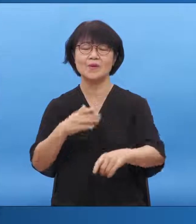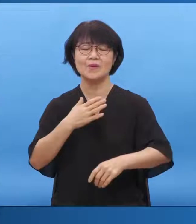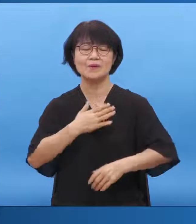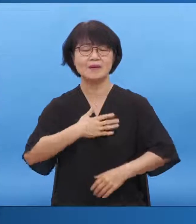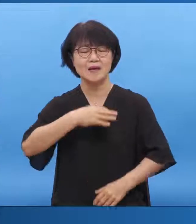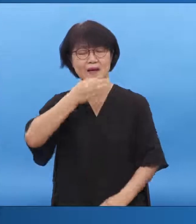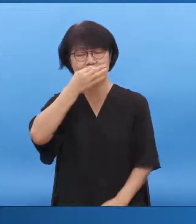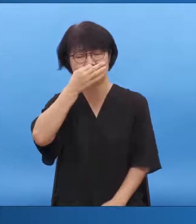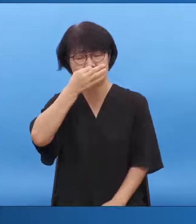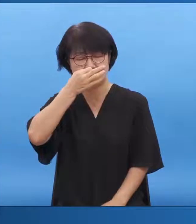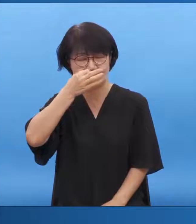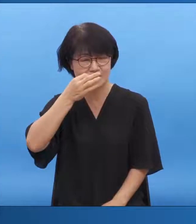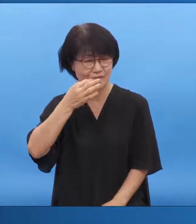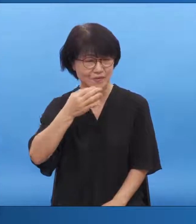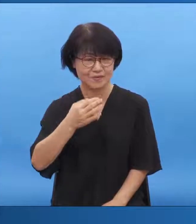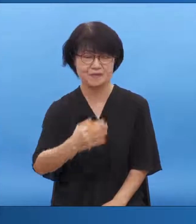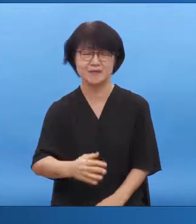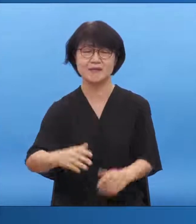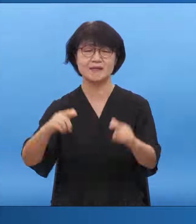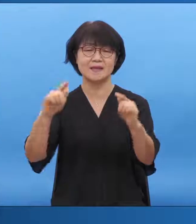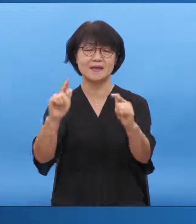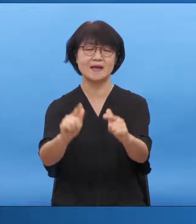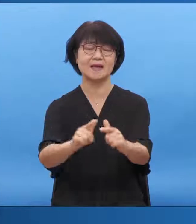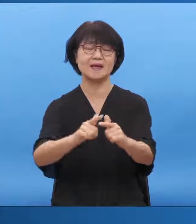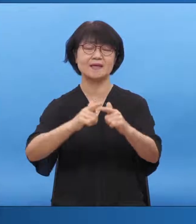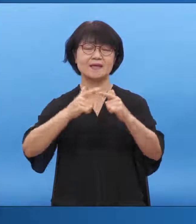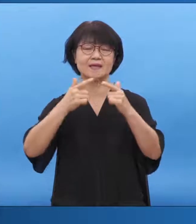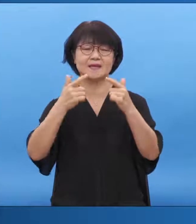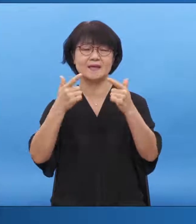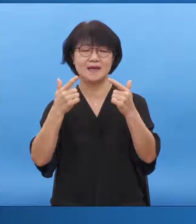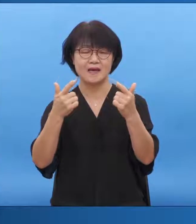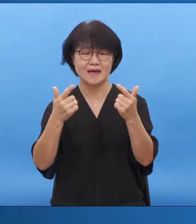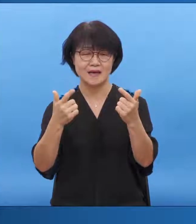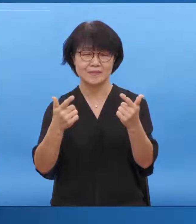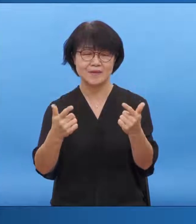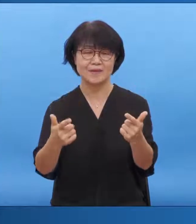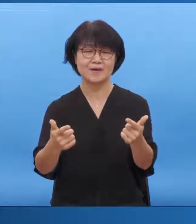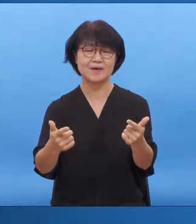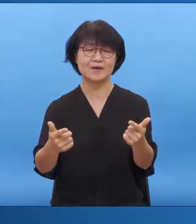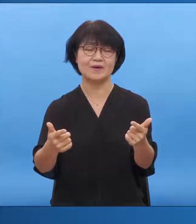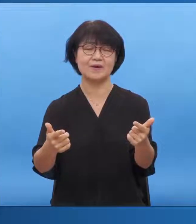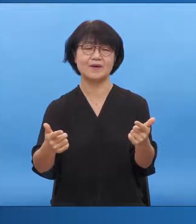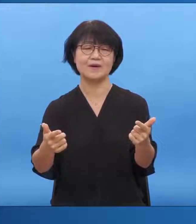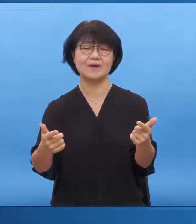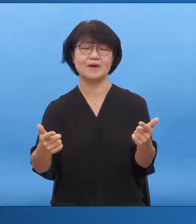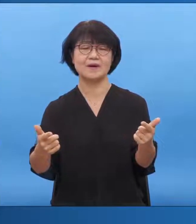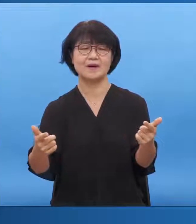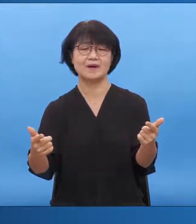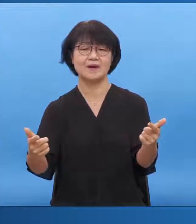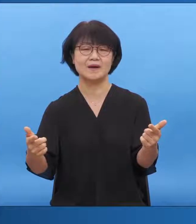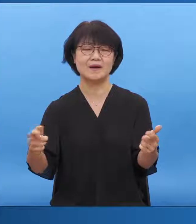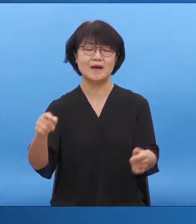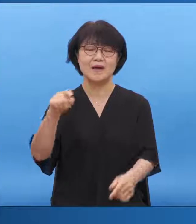걸어가도 나 피곤치 아니하며